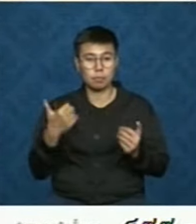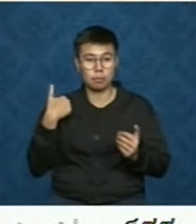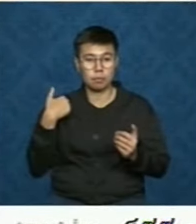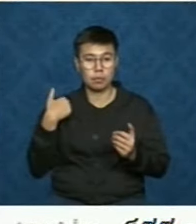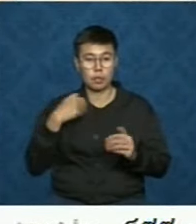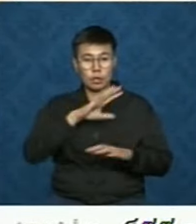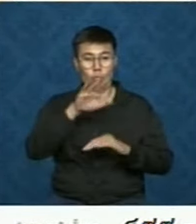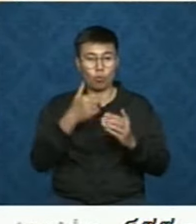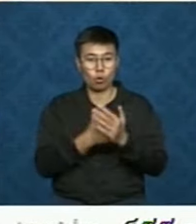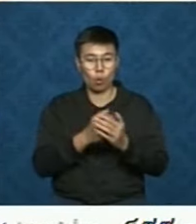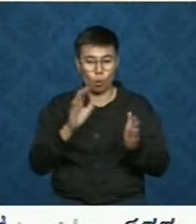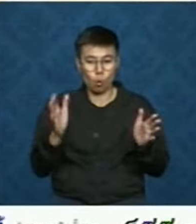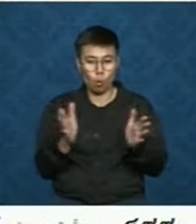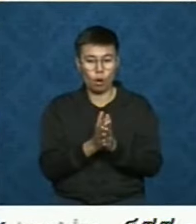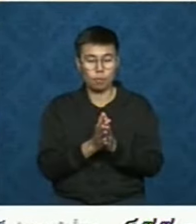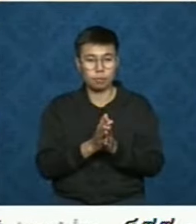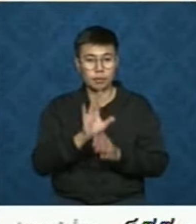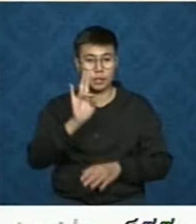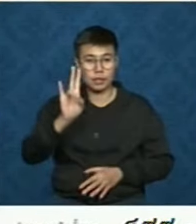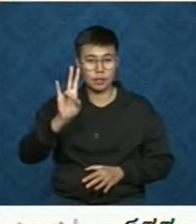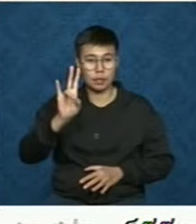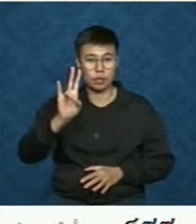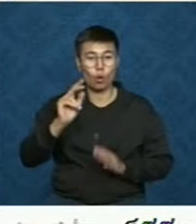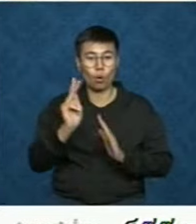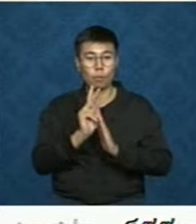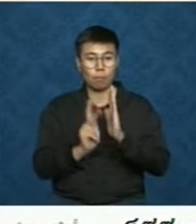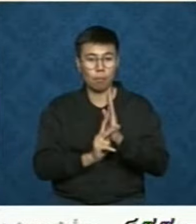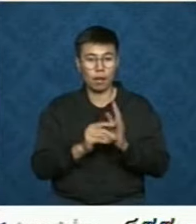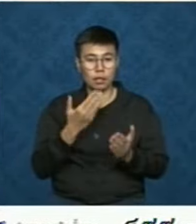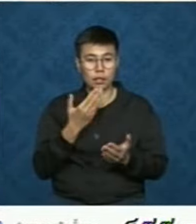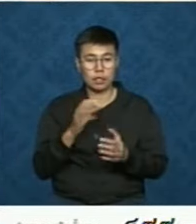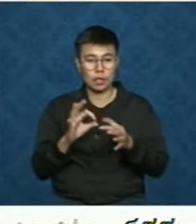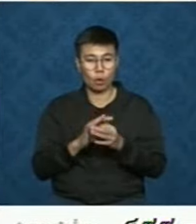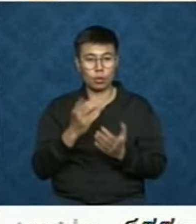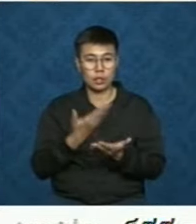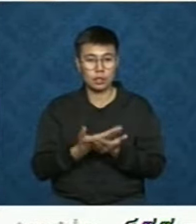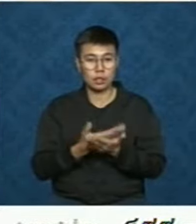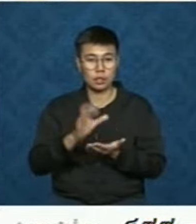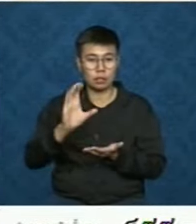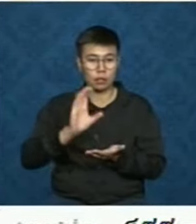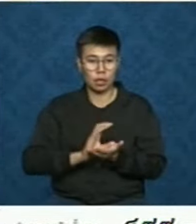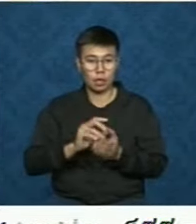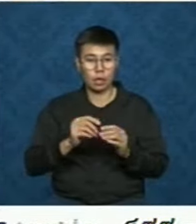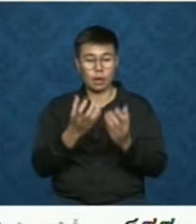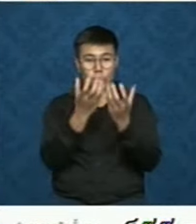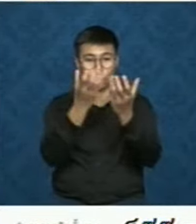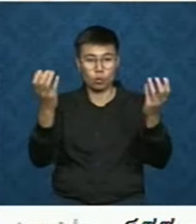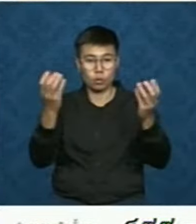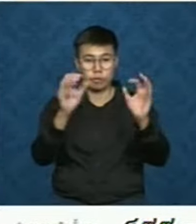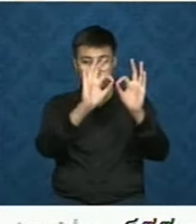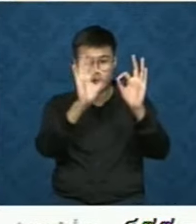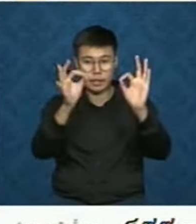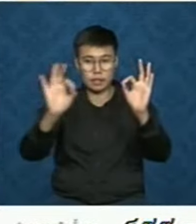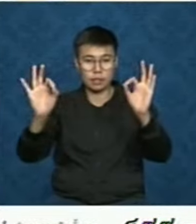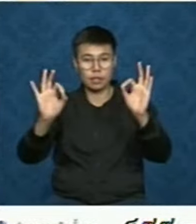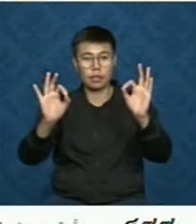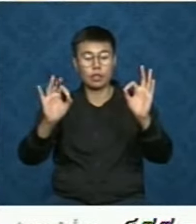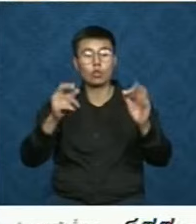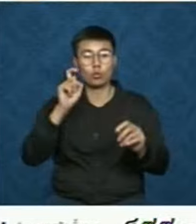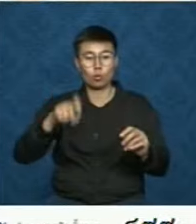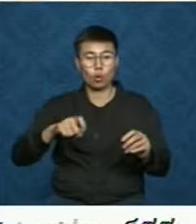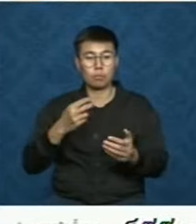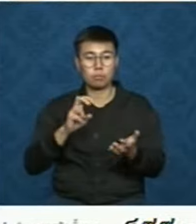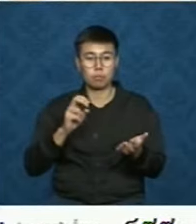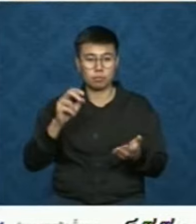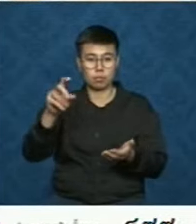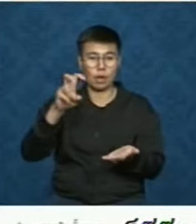ความเคารพท่านประธานนะบังเอิญมันเป็นกฎหมายที่เกี่ยวกับการเงินทั้งนั้นซึ่งรัฐธรรมนูญก็เขียนไว้ชัดเจนว่ากฎหมายที่เกี่ยวกับการเงินต้องได้รับความรับ